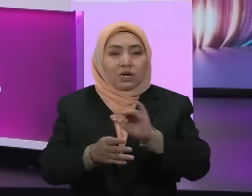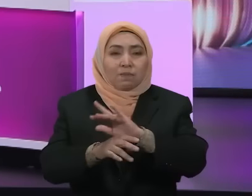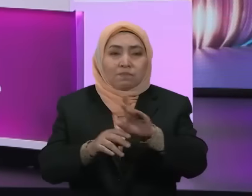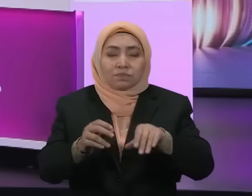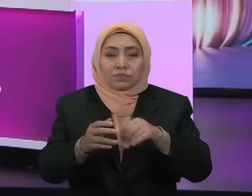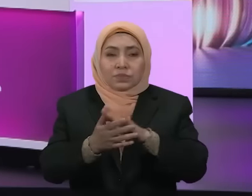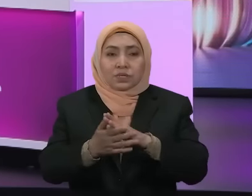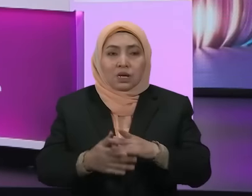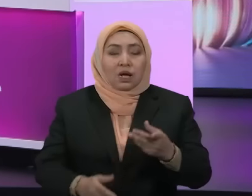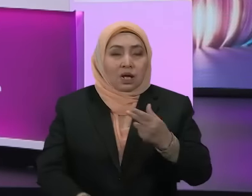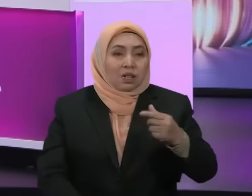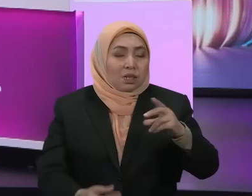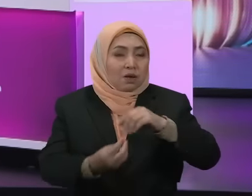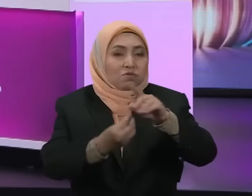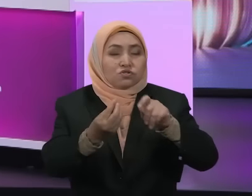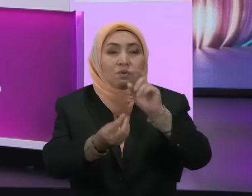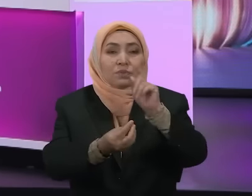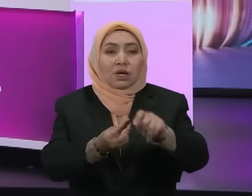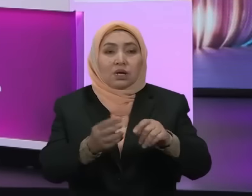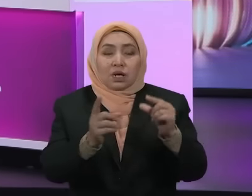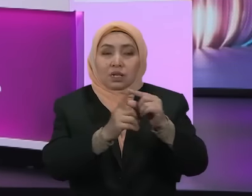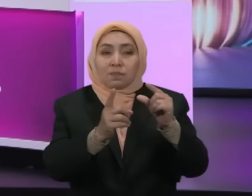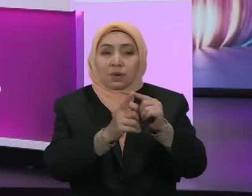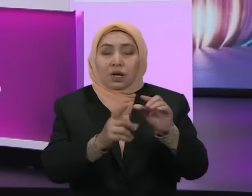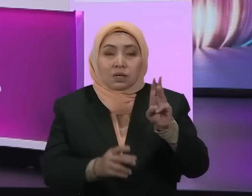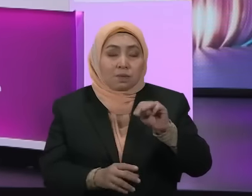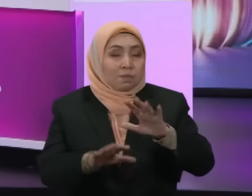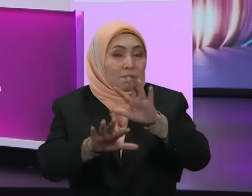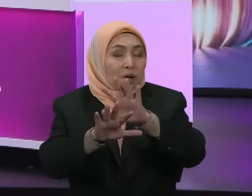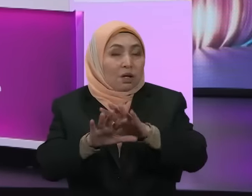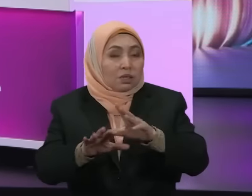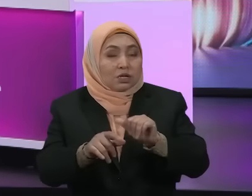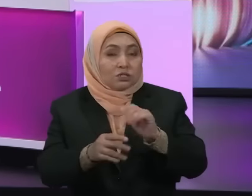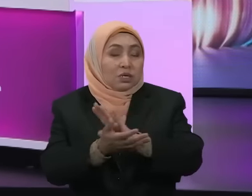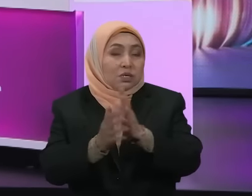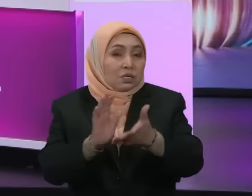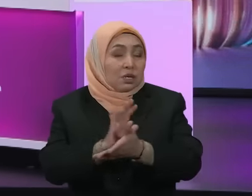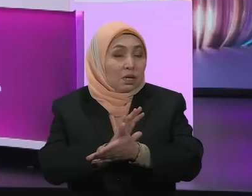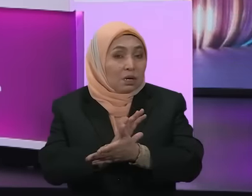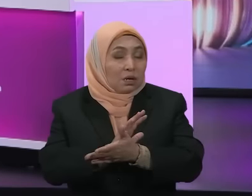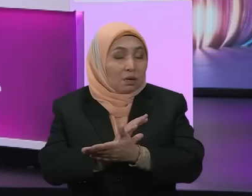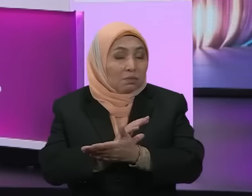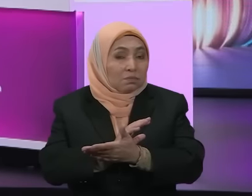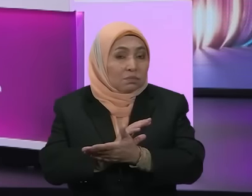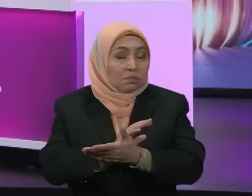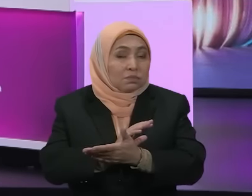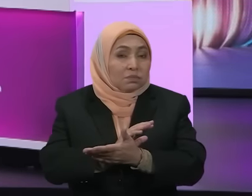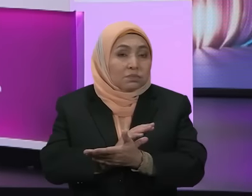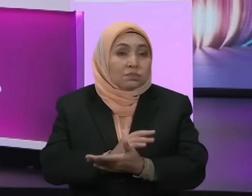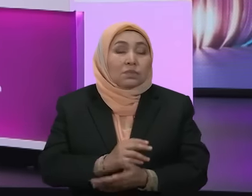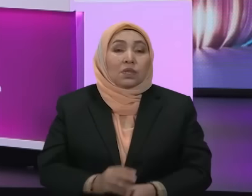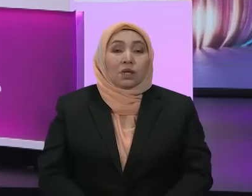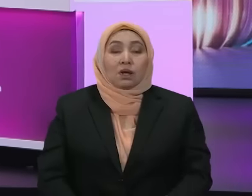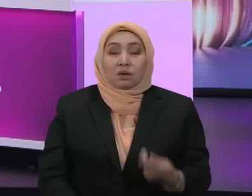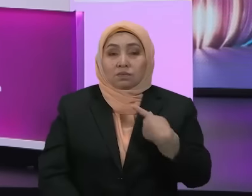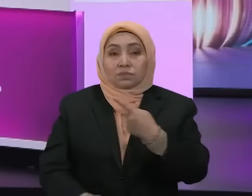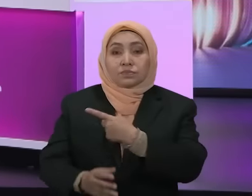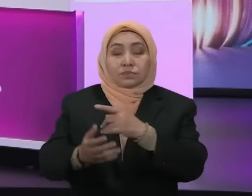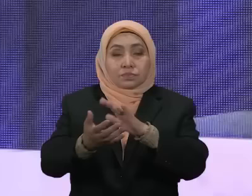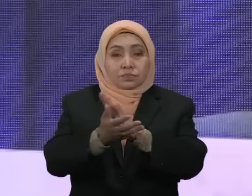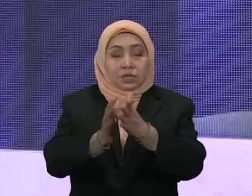ada kalimah Al-Hajj. Ada kalimah Imarat Al-Masjidil Haram. Jadi menarik nampaknya hari ini Safa. Kita nak kongsikan ini, sinopsis kita,